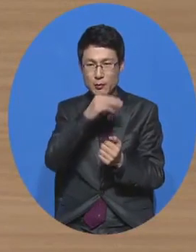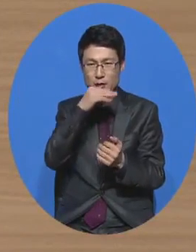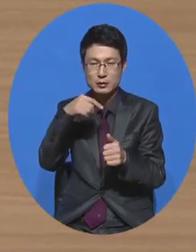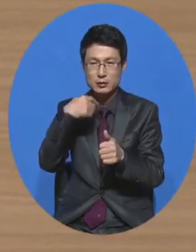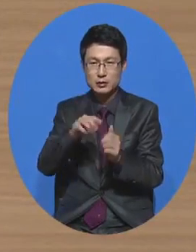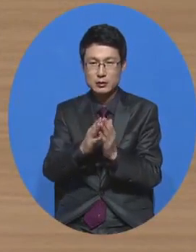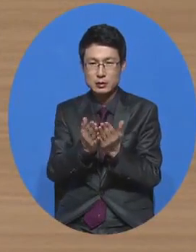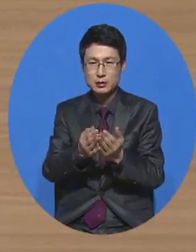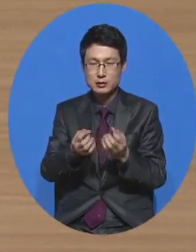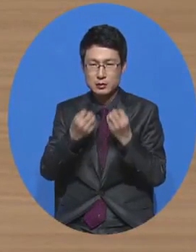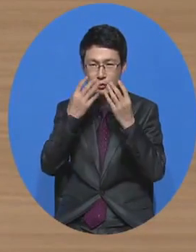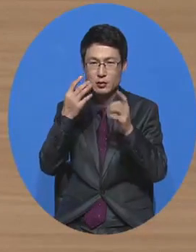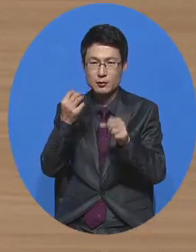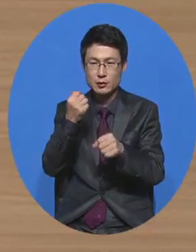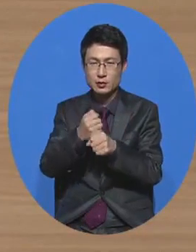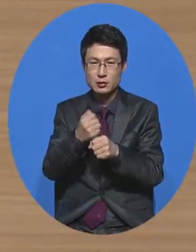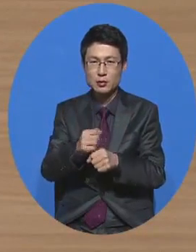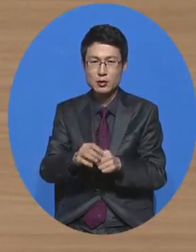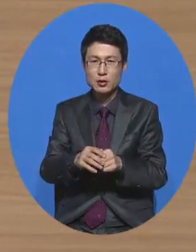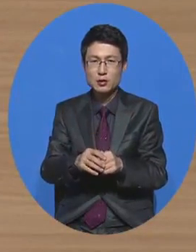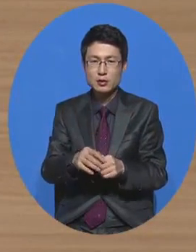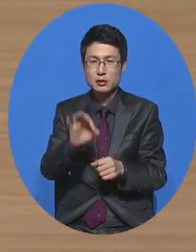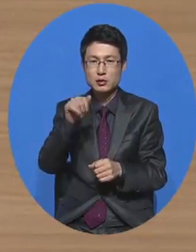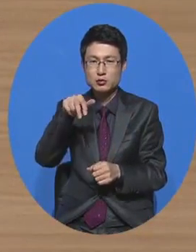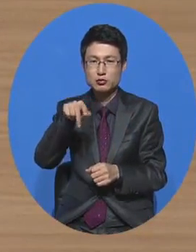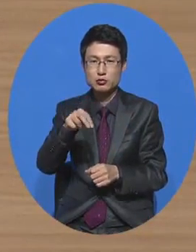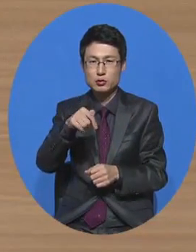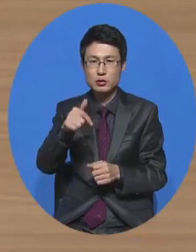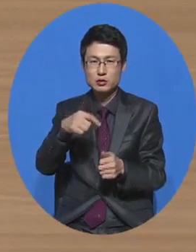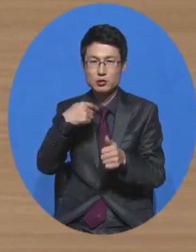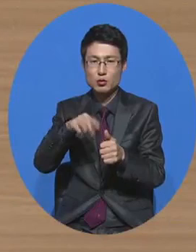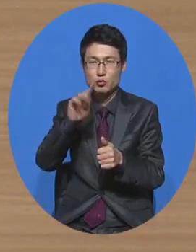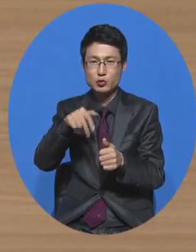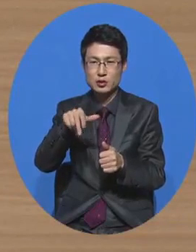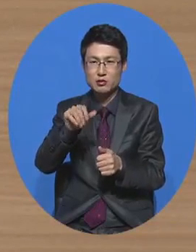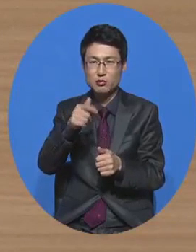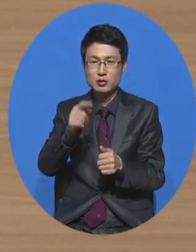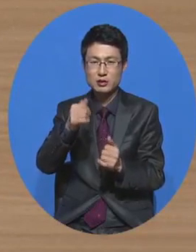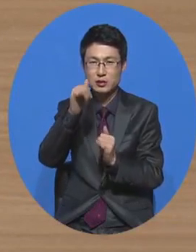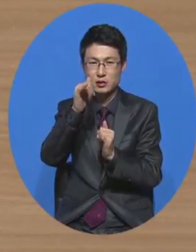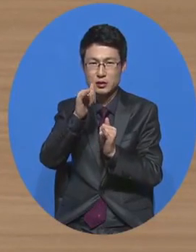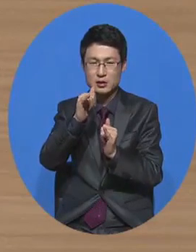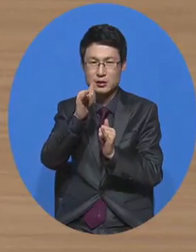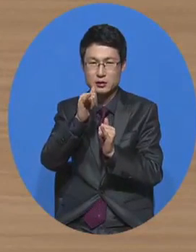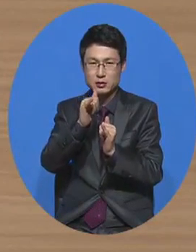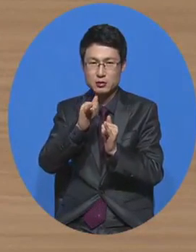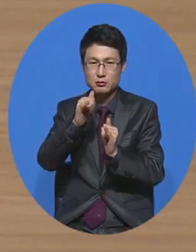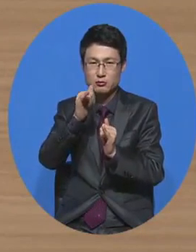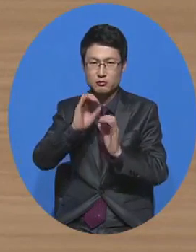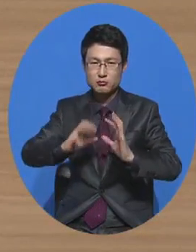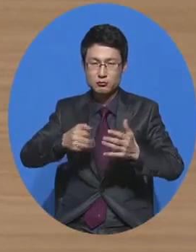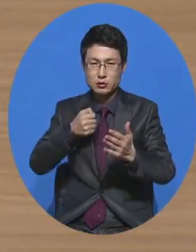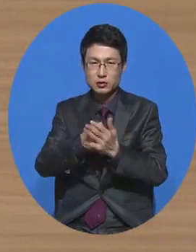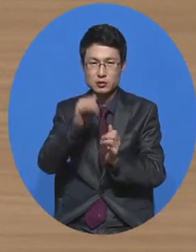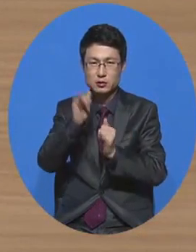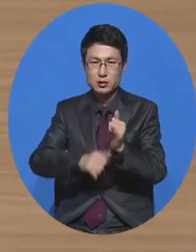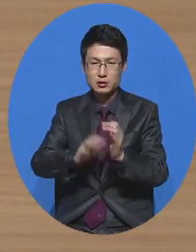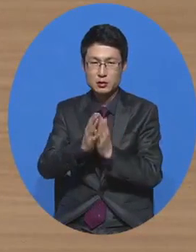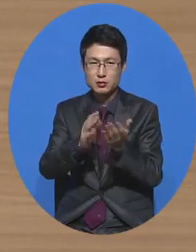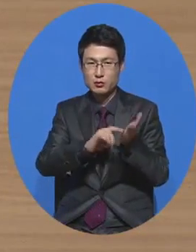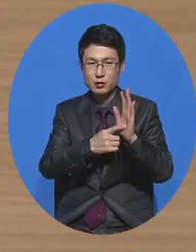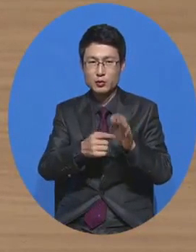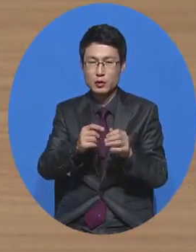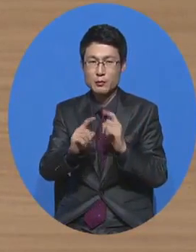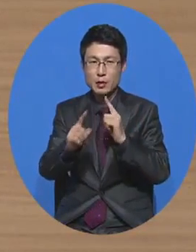교과서 를 개발했다 바로 이준 시 교육부 장관이 그 역사 국정 역사교과서를 공개하면서